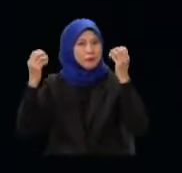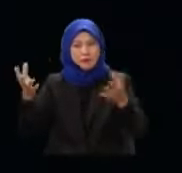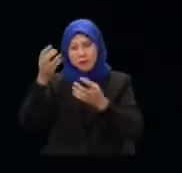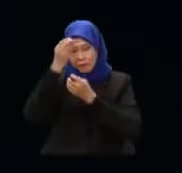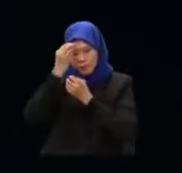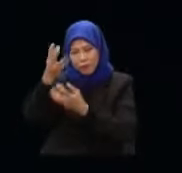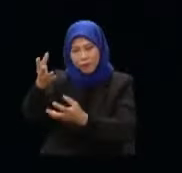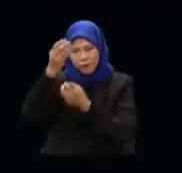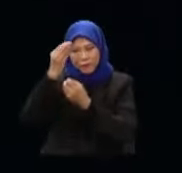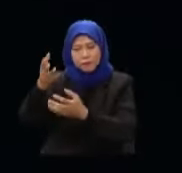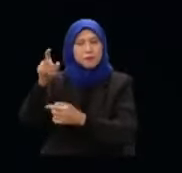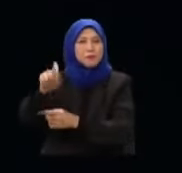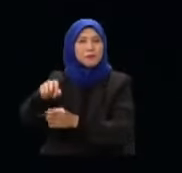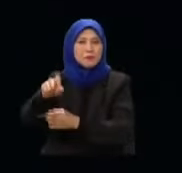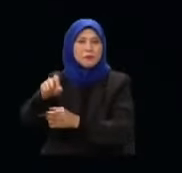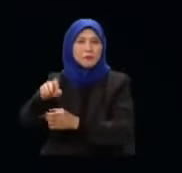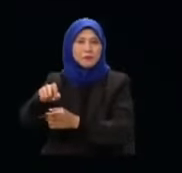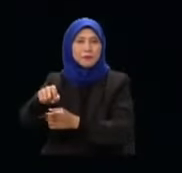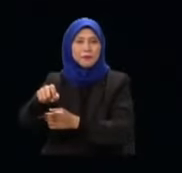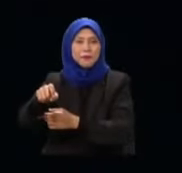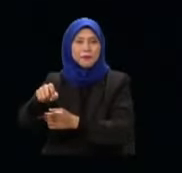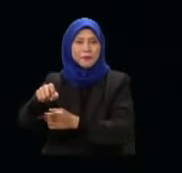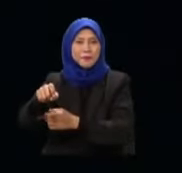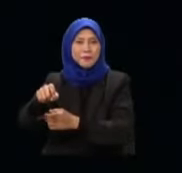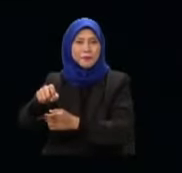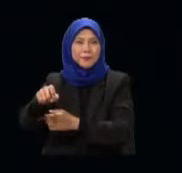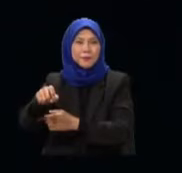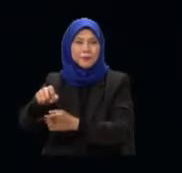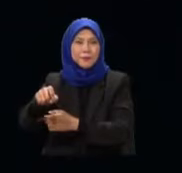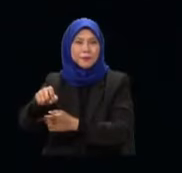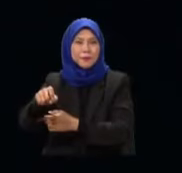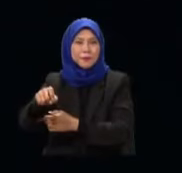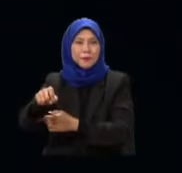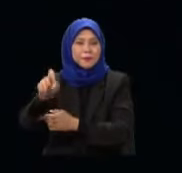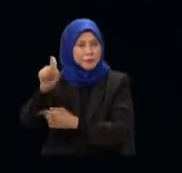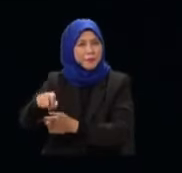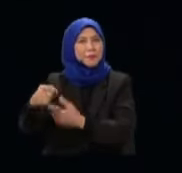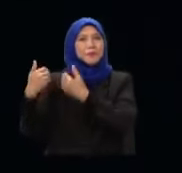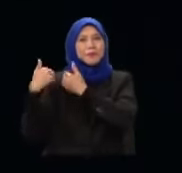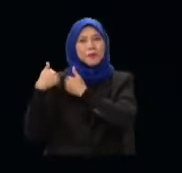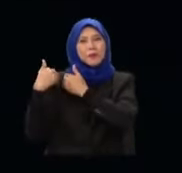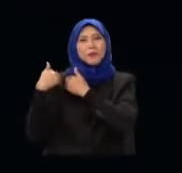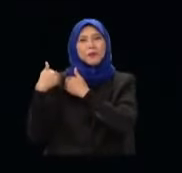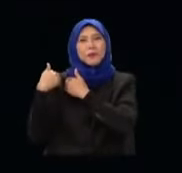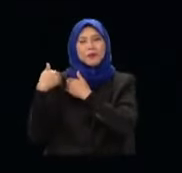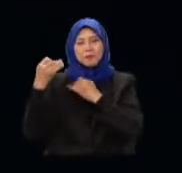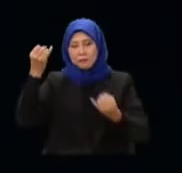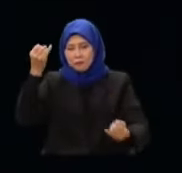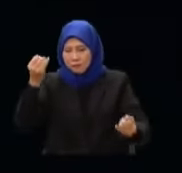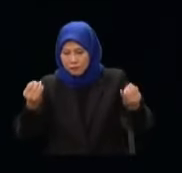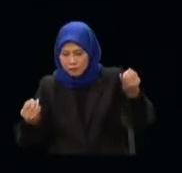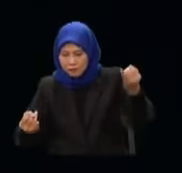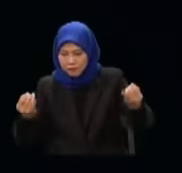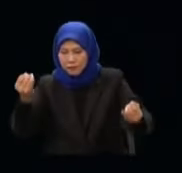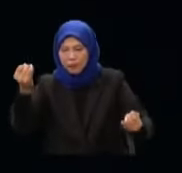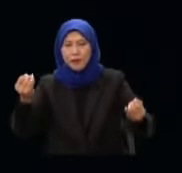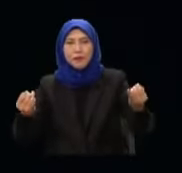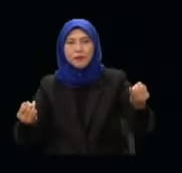yang ngepluk and perlukan nomer tanggungjawab keseimbangan